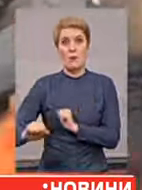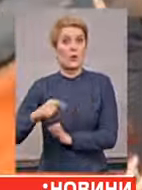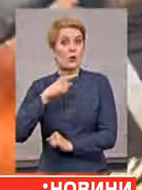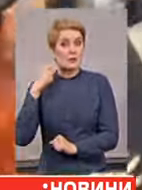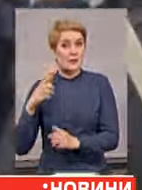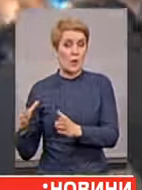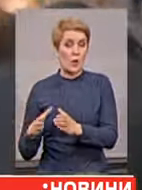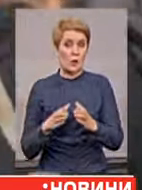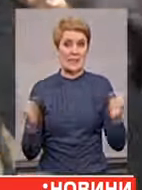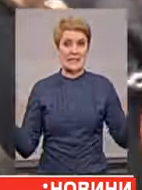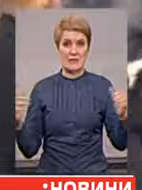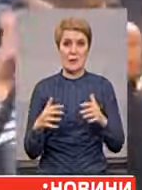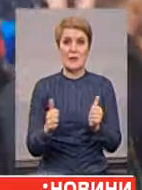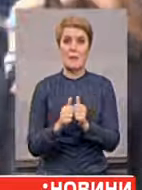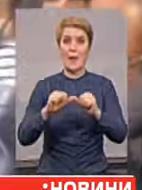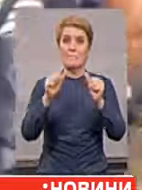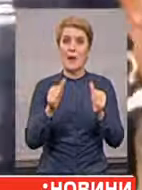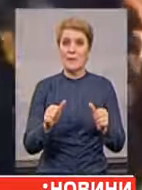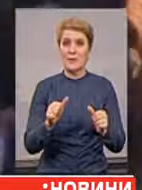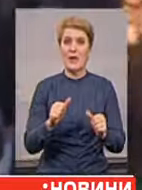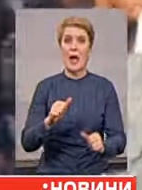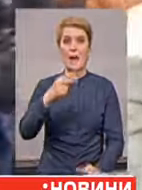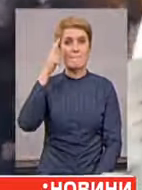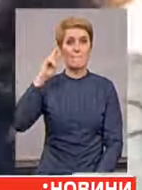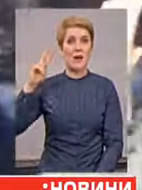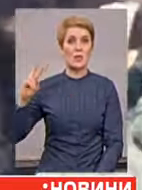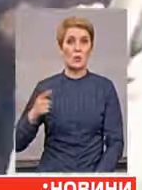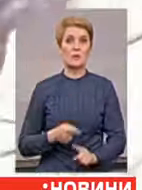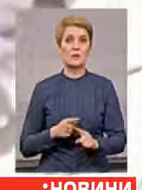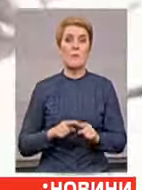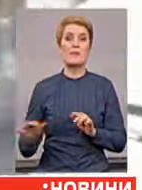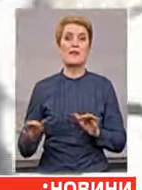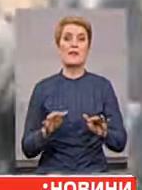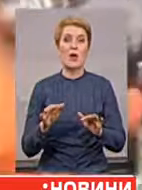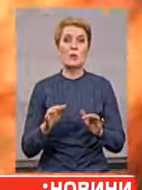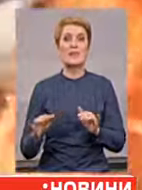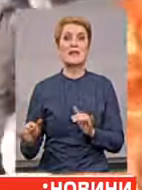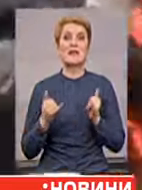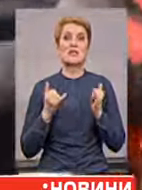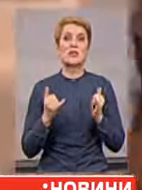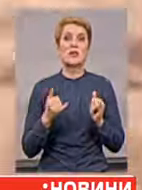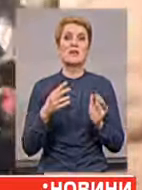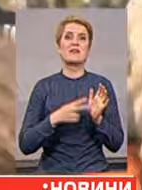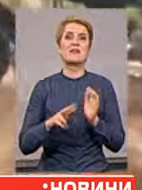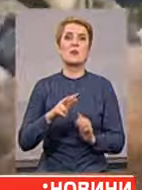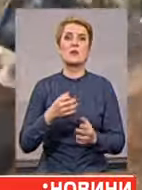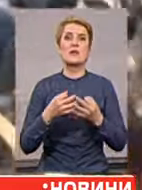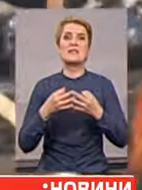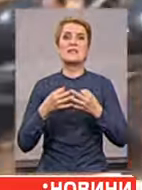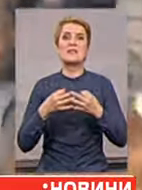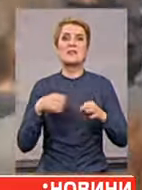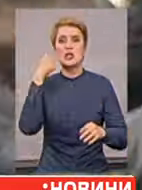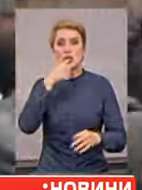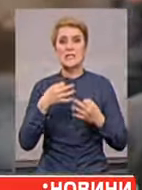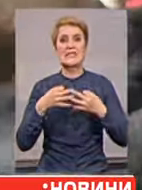пам'ятника невідомому матросу, де тривають заходи до 73-ї річниці визволення міста від фашистських загарбників. Почалося зі